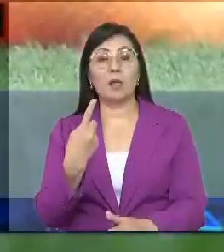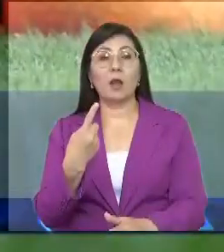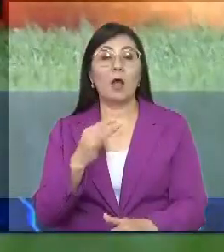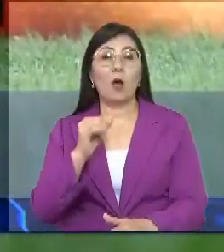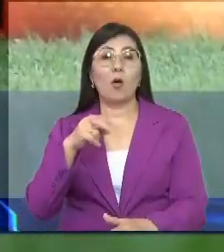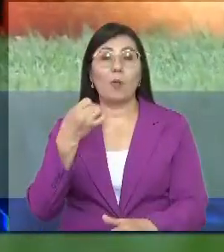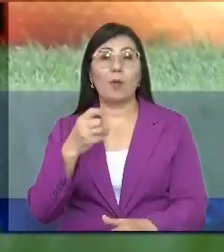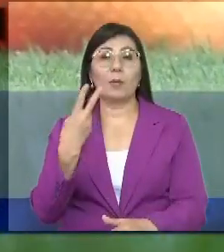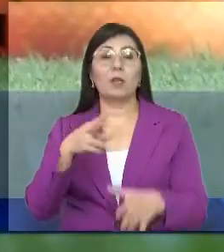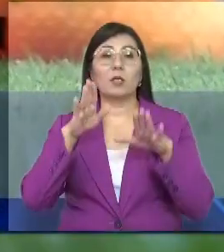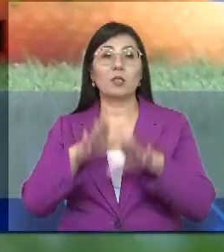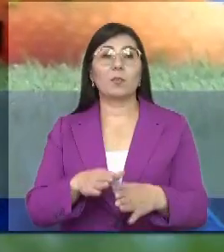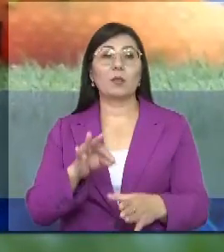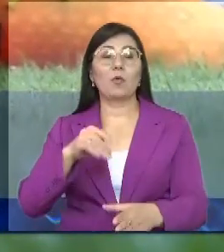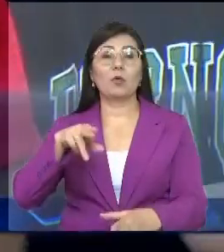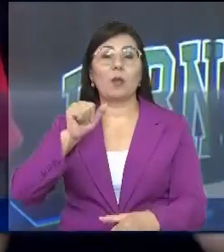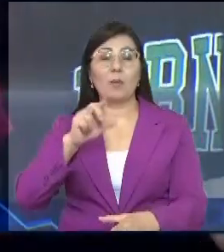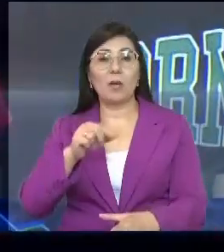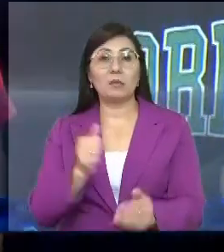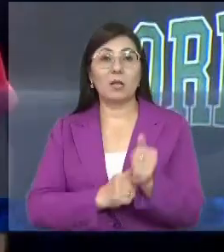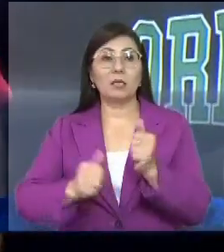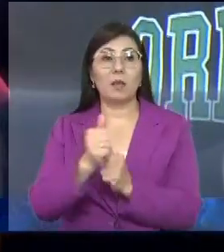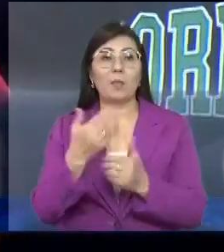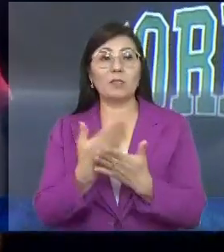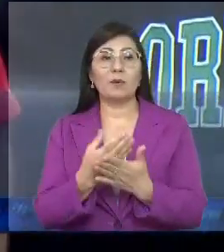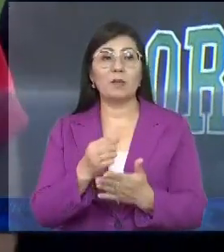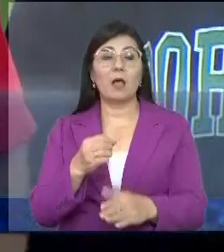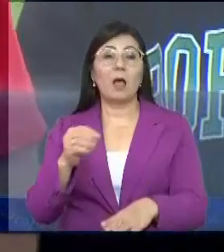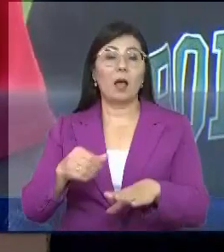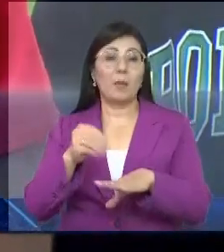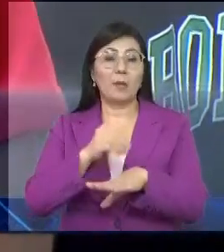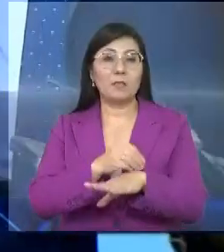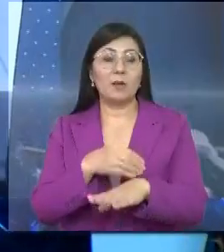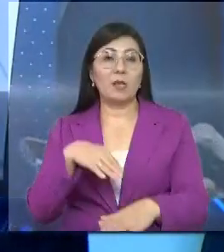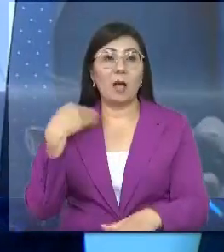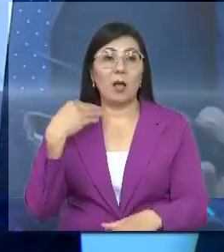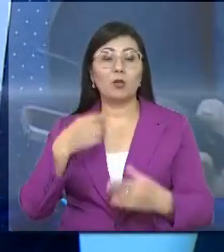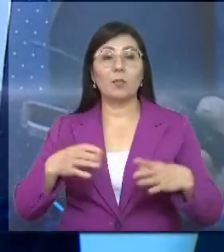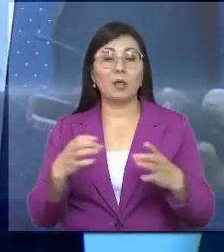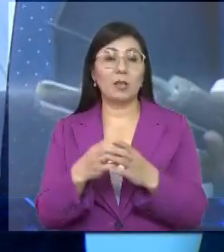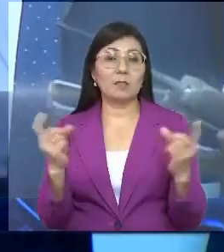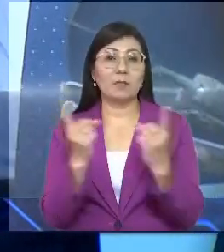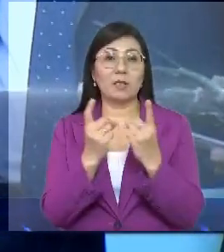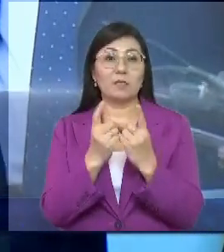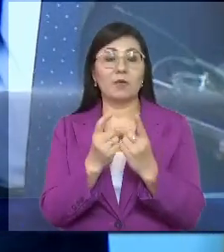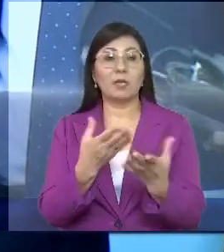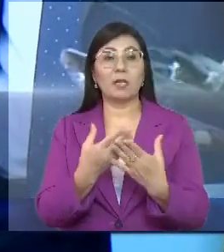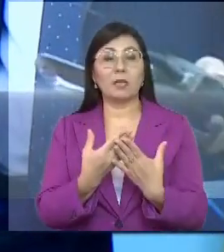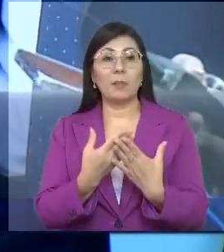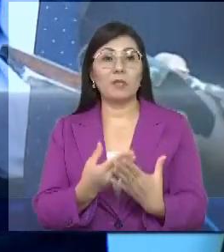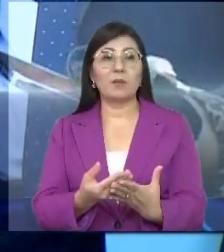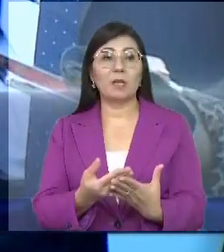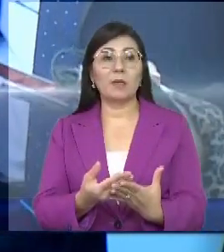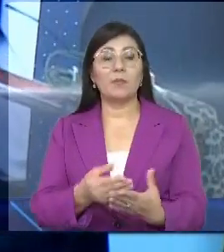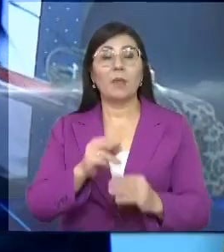тұр. Ал Ордабасы 49 ұпаймен алда келеді. Сондай-ақ Асхат Шақаров Ақтөбе мен Сепси командасы кездесуінде жанкүйер болып көзіне жас